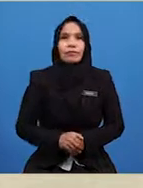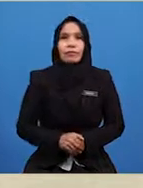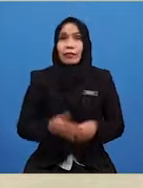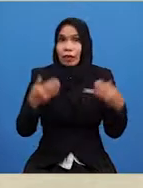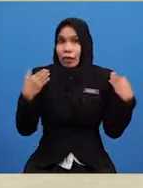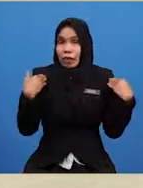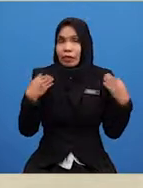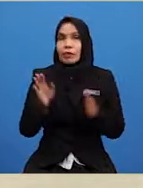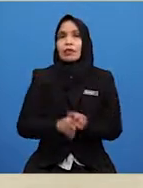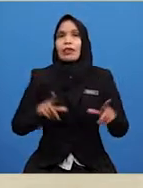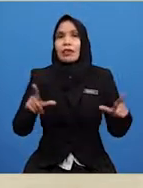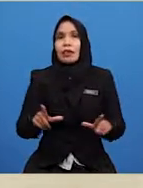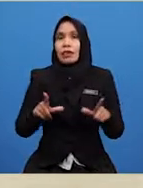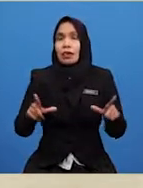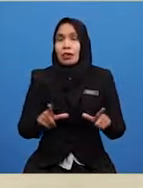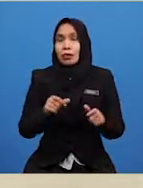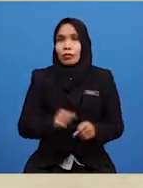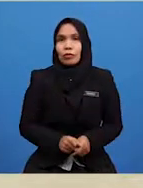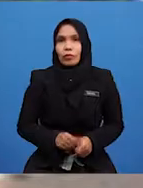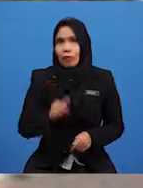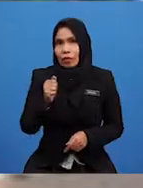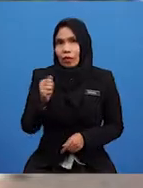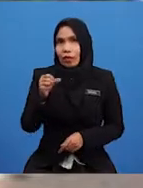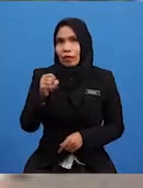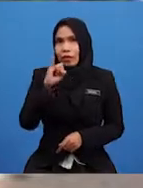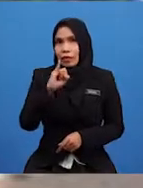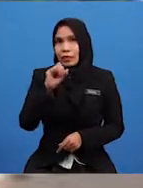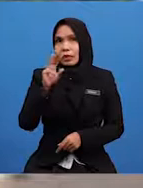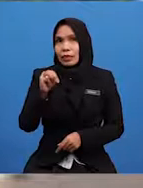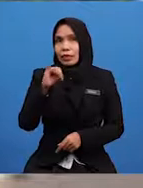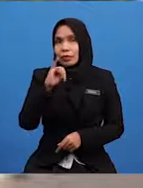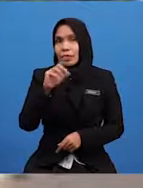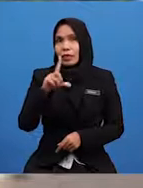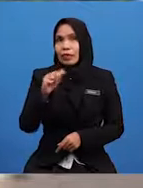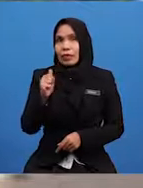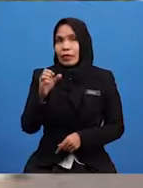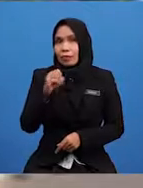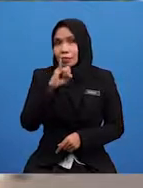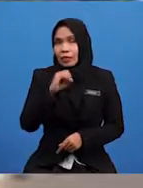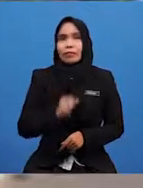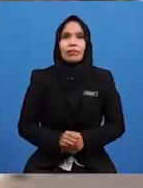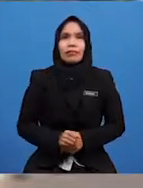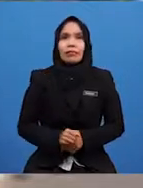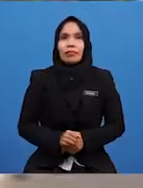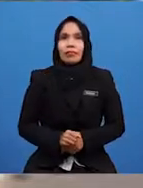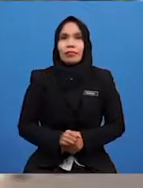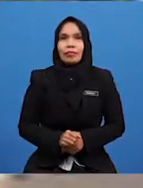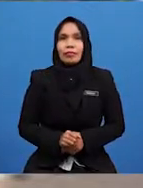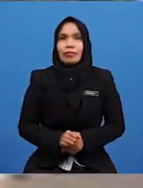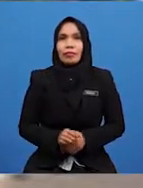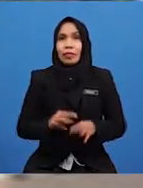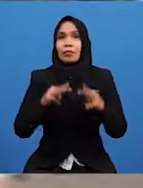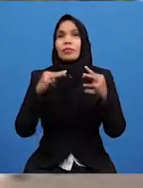India, China dan alam Melayu. Keadaan ini dapat mewujudkan masyarakat majmuk yang terdiri